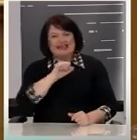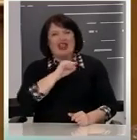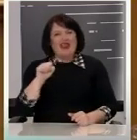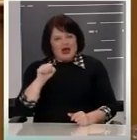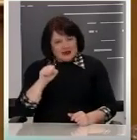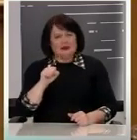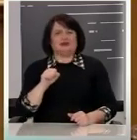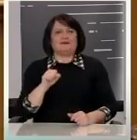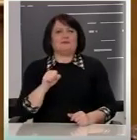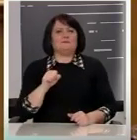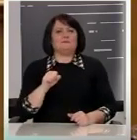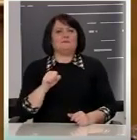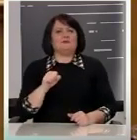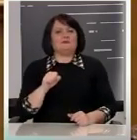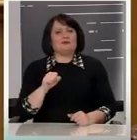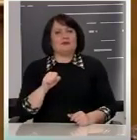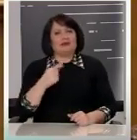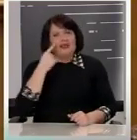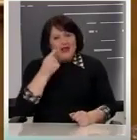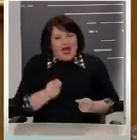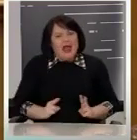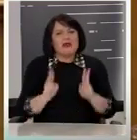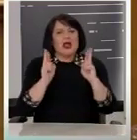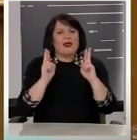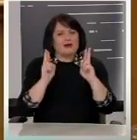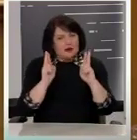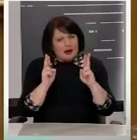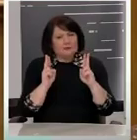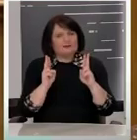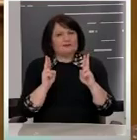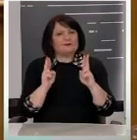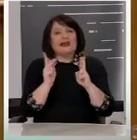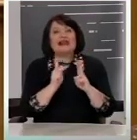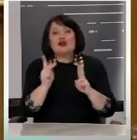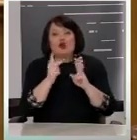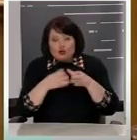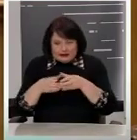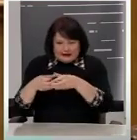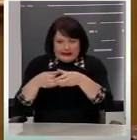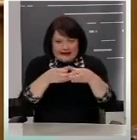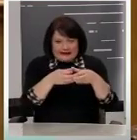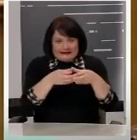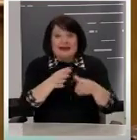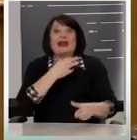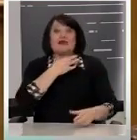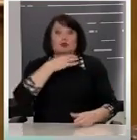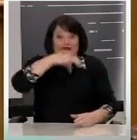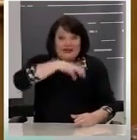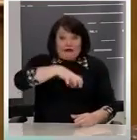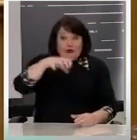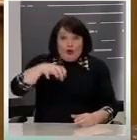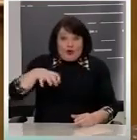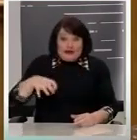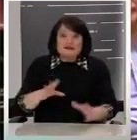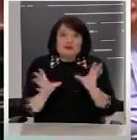Σταθάκης, ο Γιώργος Σταθάκης, φέρει τις ενεργειακές κοινότητες που δείχνει ότι θέλουμε πολλούς φορείς για αυτή την